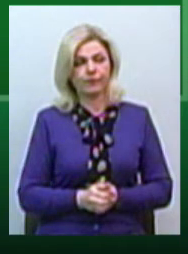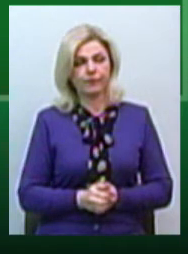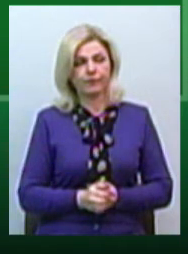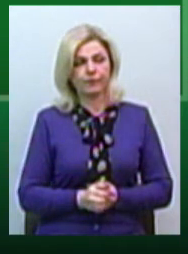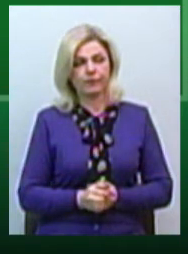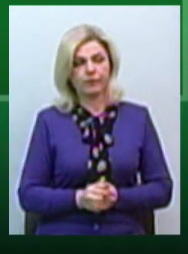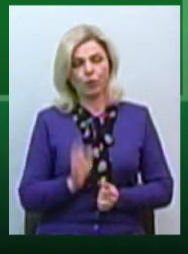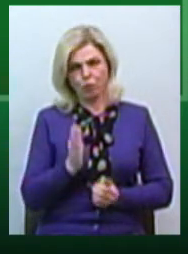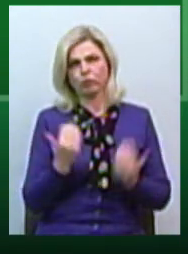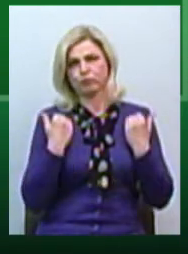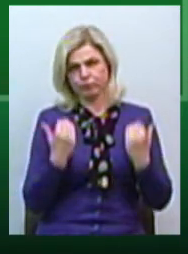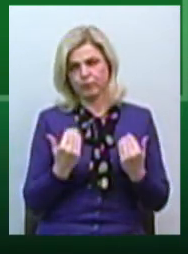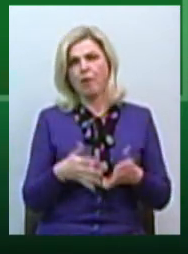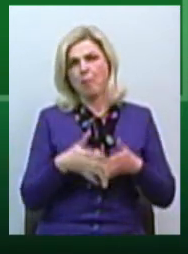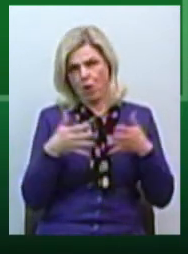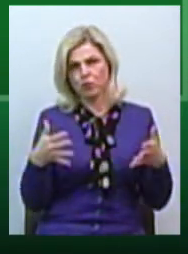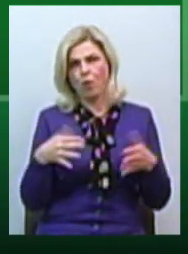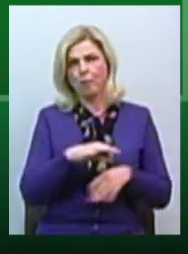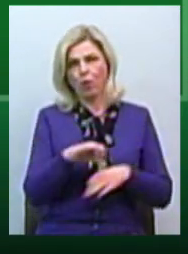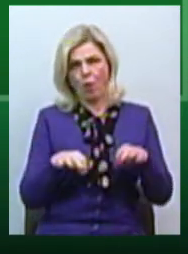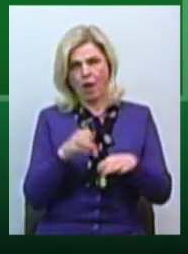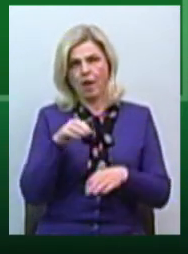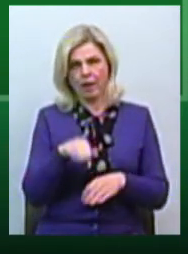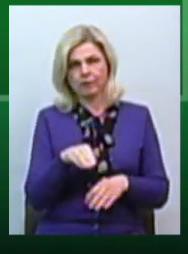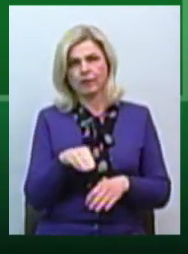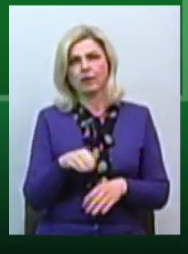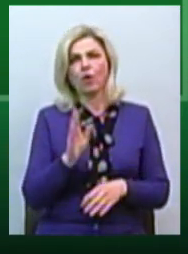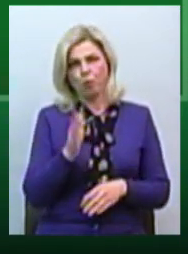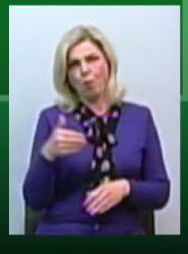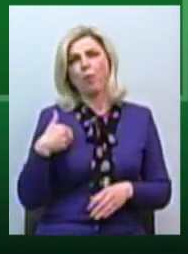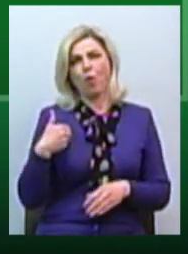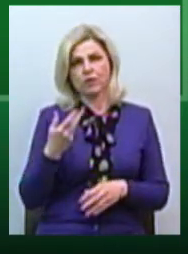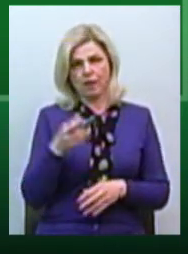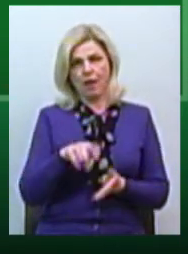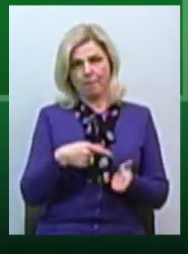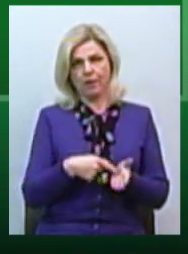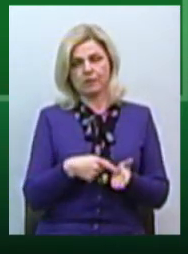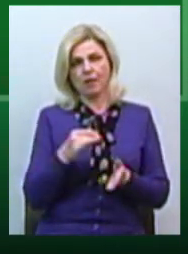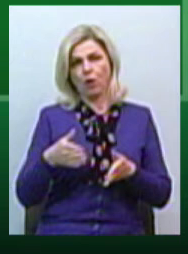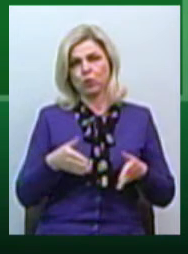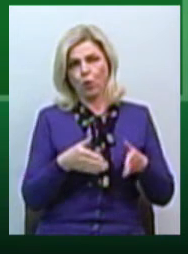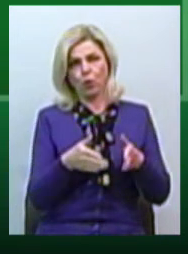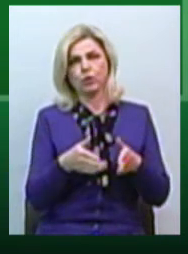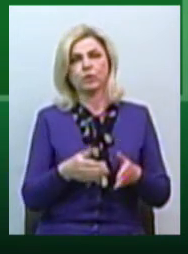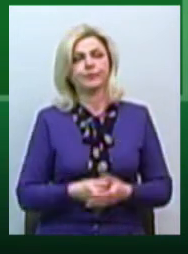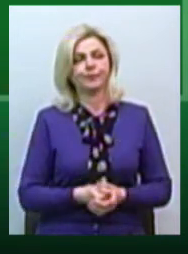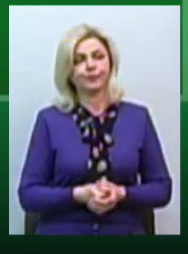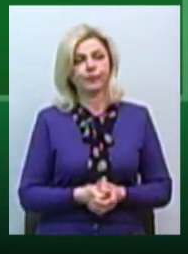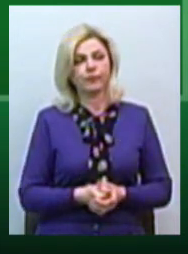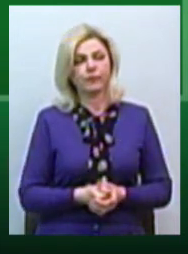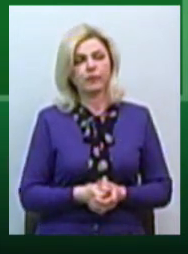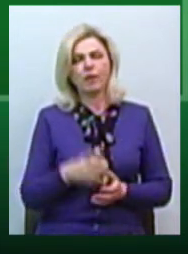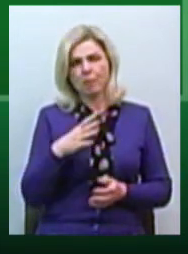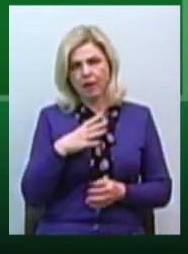такий потужний, великий проєкт з великою пользою для міста та для дорожнього руху. Я знаю, що зауваження були з